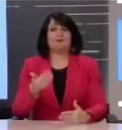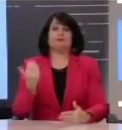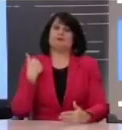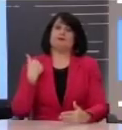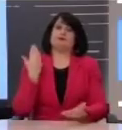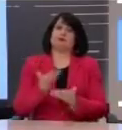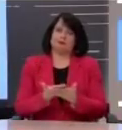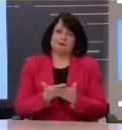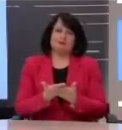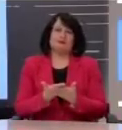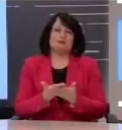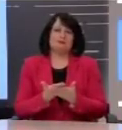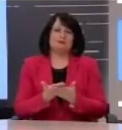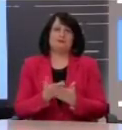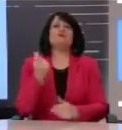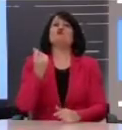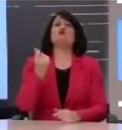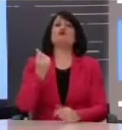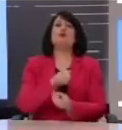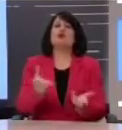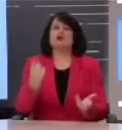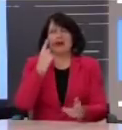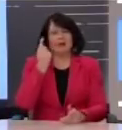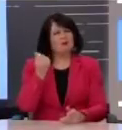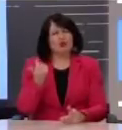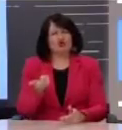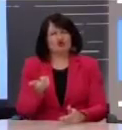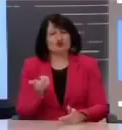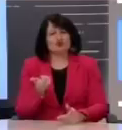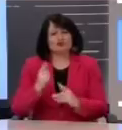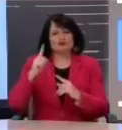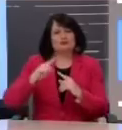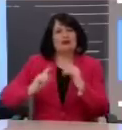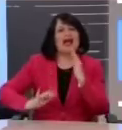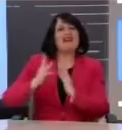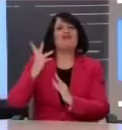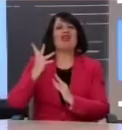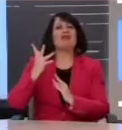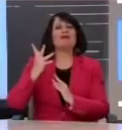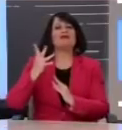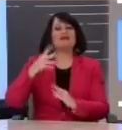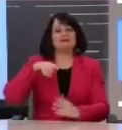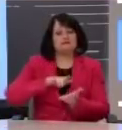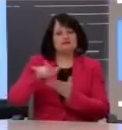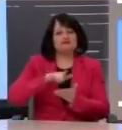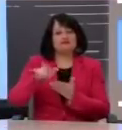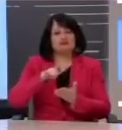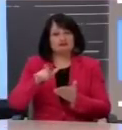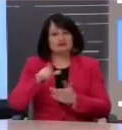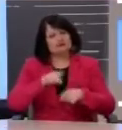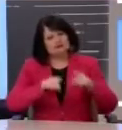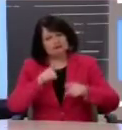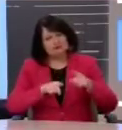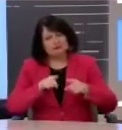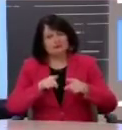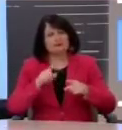ζητήθηκε μια τιμή προσφοράς για την αναβάθμιση του συνόλου του στόλου ή μέρος του στόλου